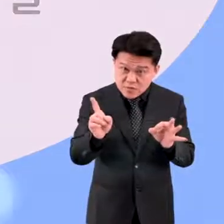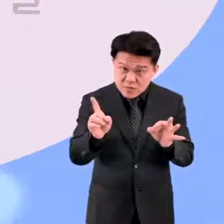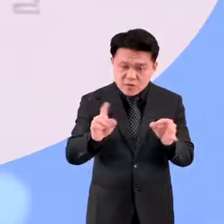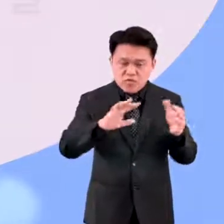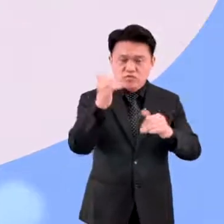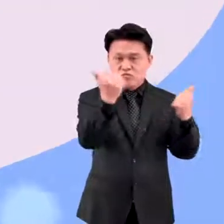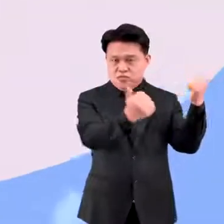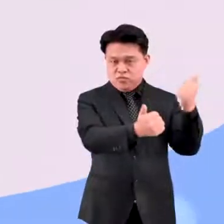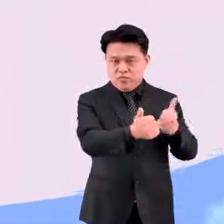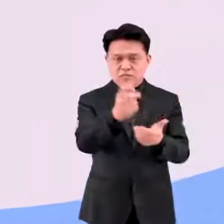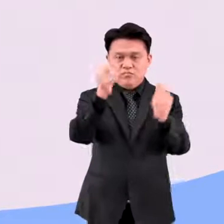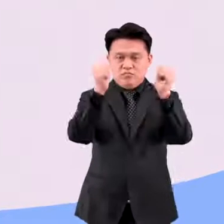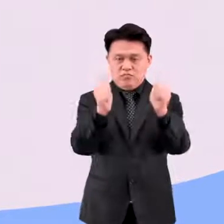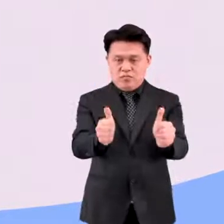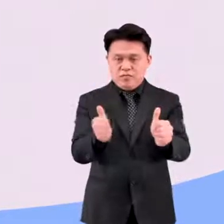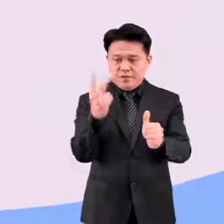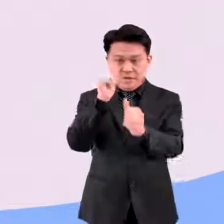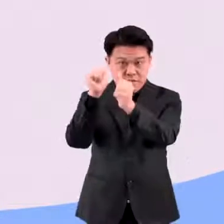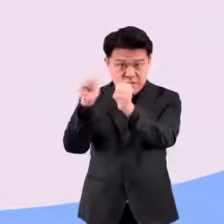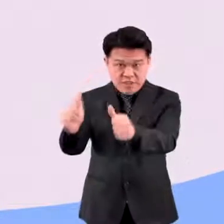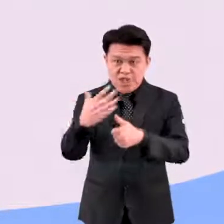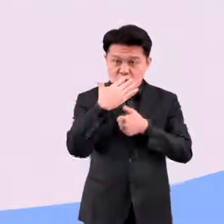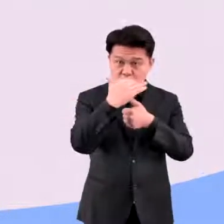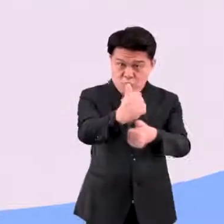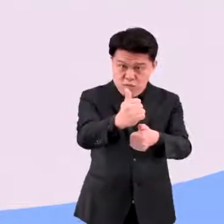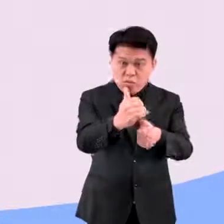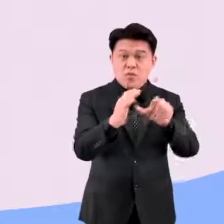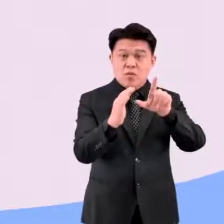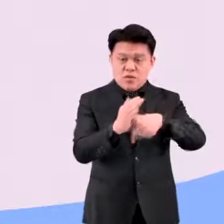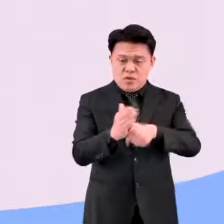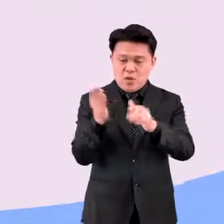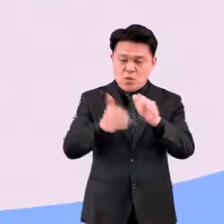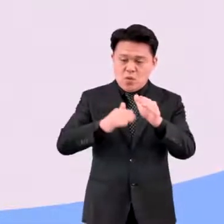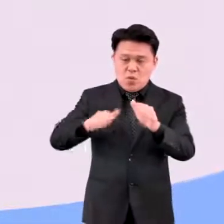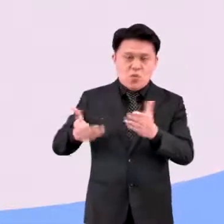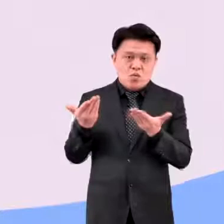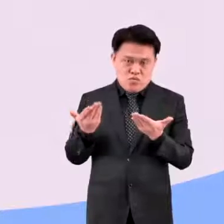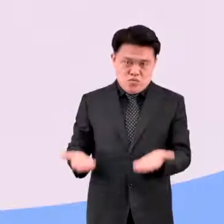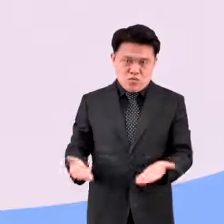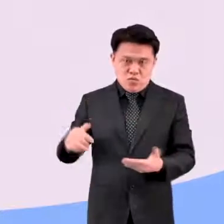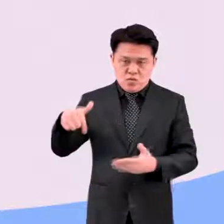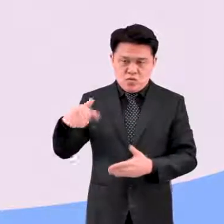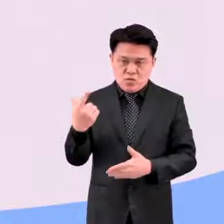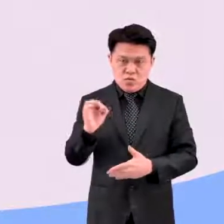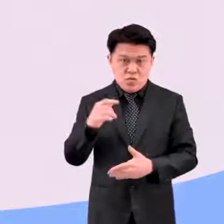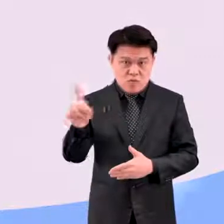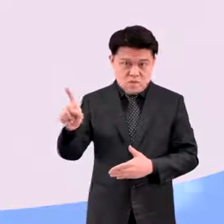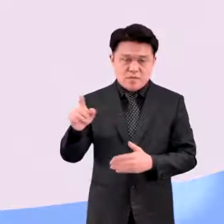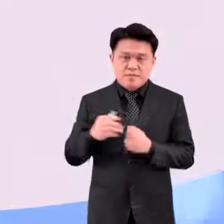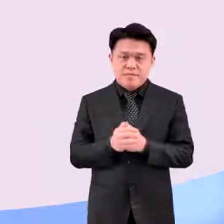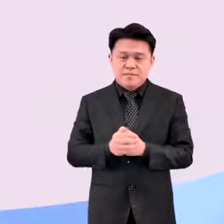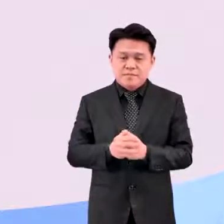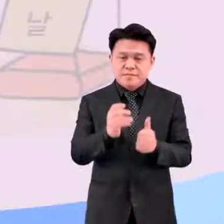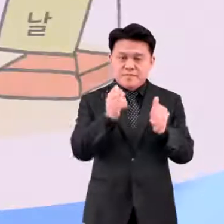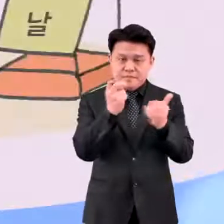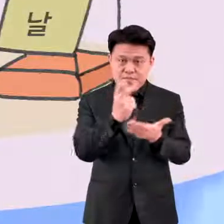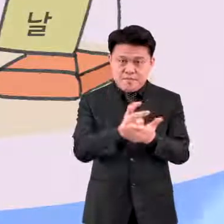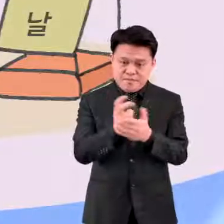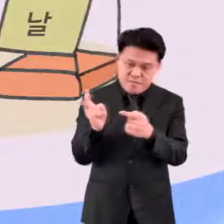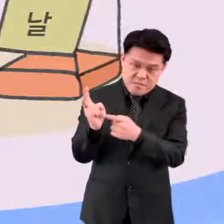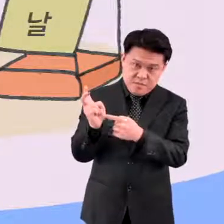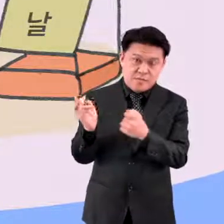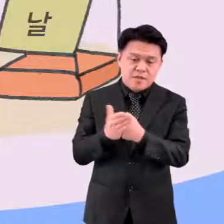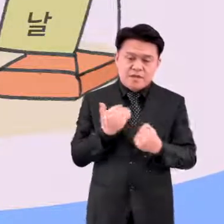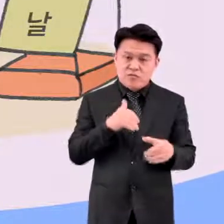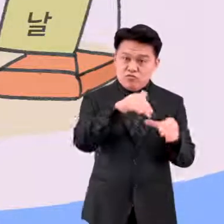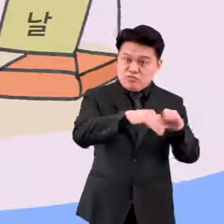일과 관련하여 국회, 법원, 검찰 등에서 부르는 경우가 공가로 처리됩니다. 그리고